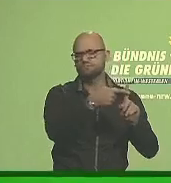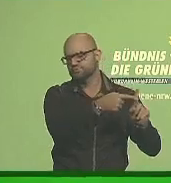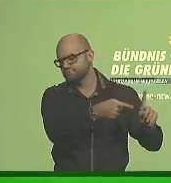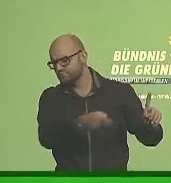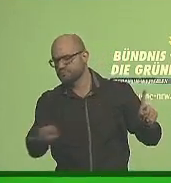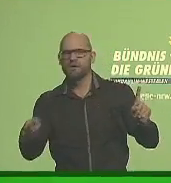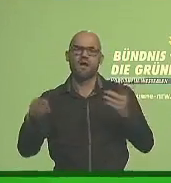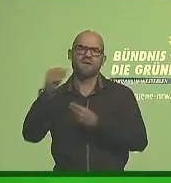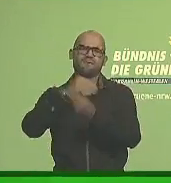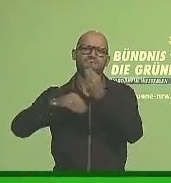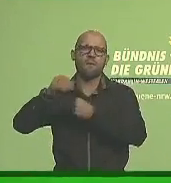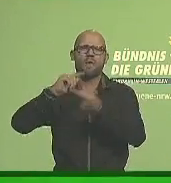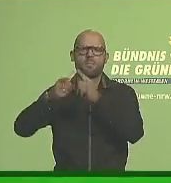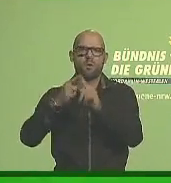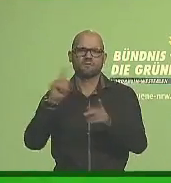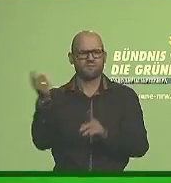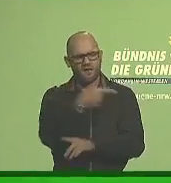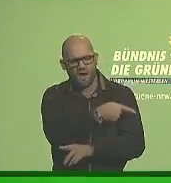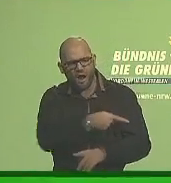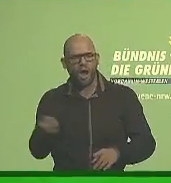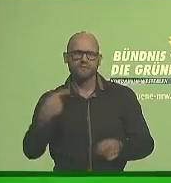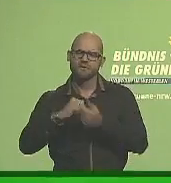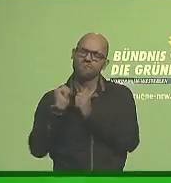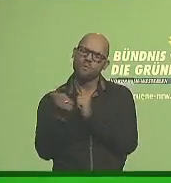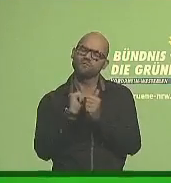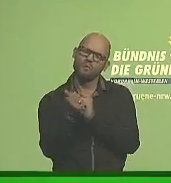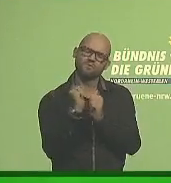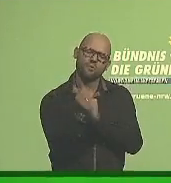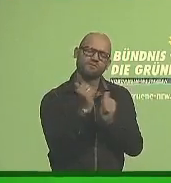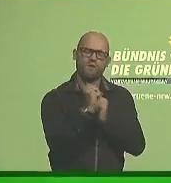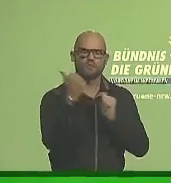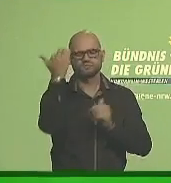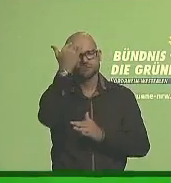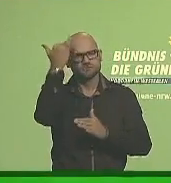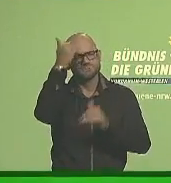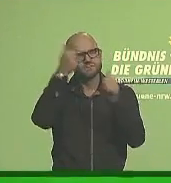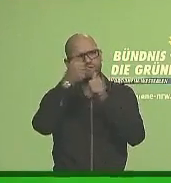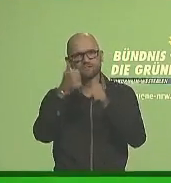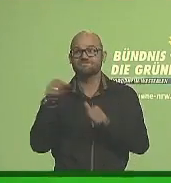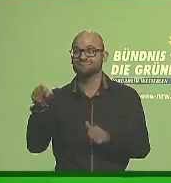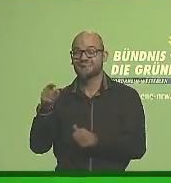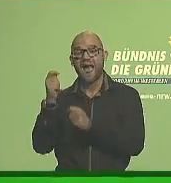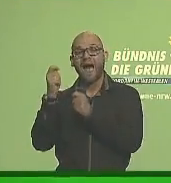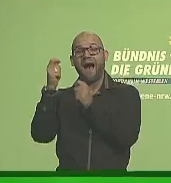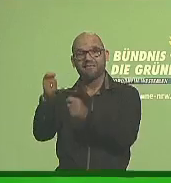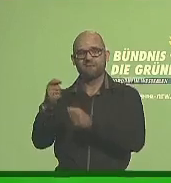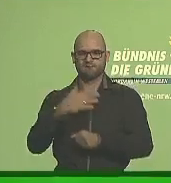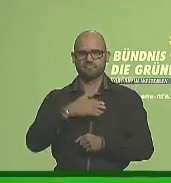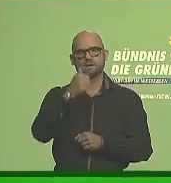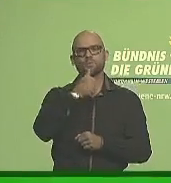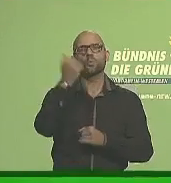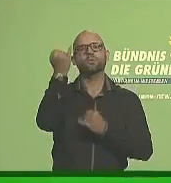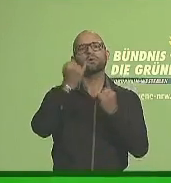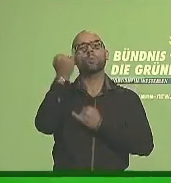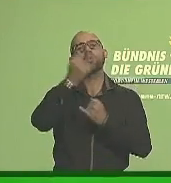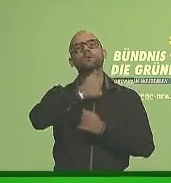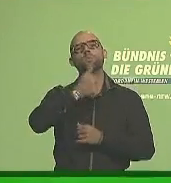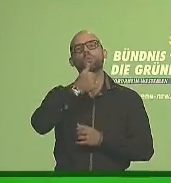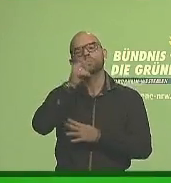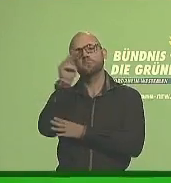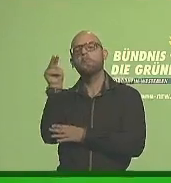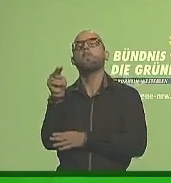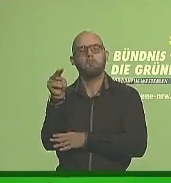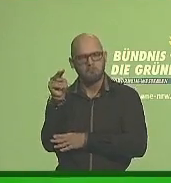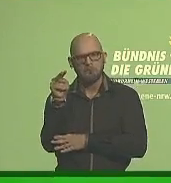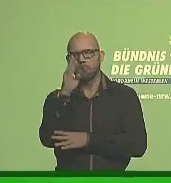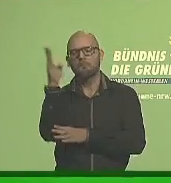Familienpolitik. Dieser Antrag hier geht in eine sehr gute Richtung, auch aus grüner Jugendsicht. Er analysiert